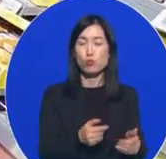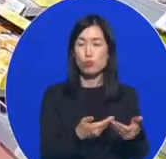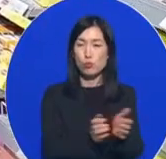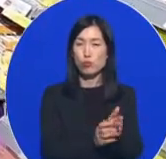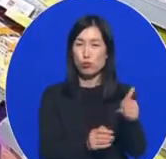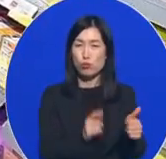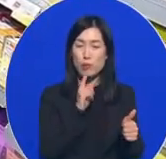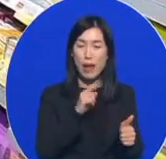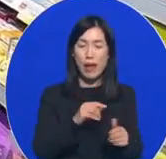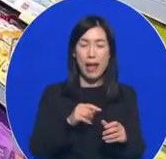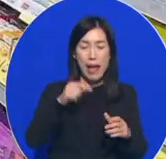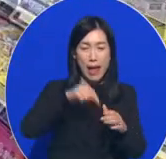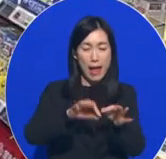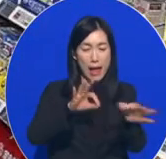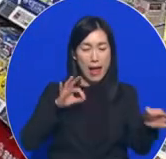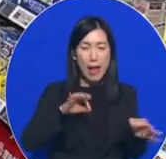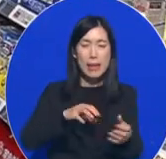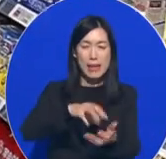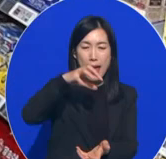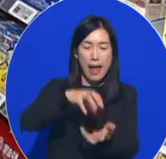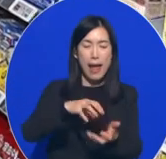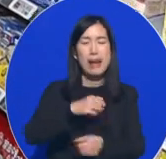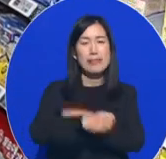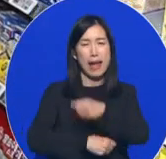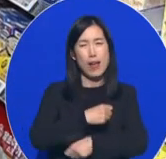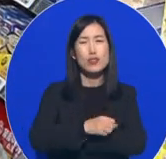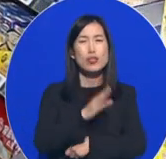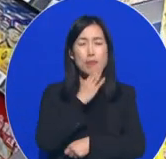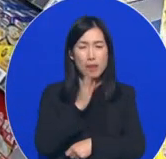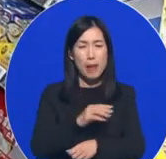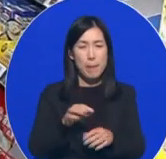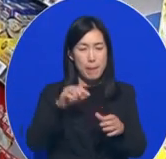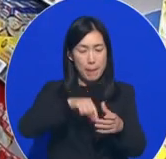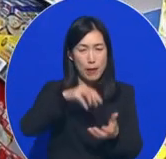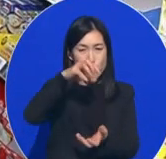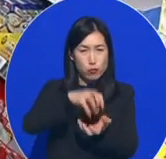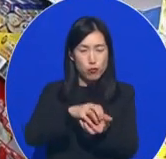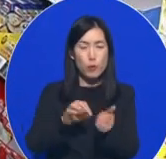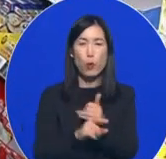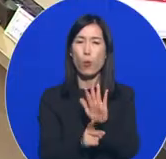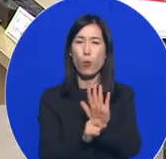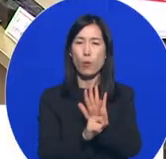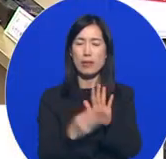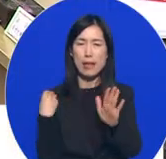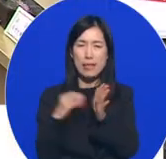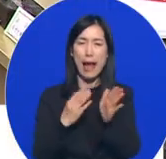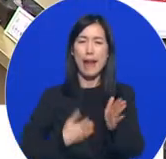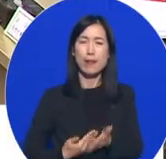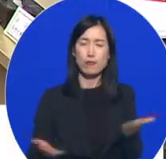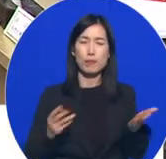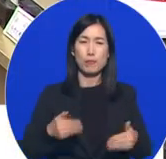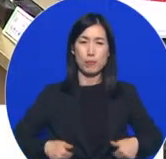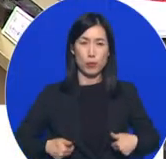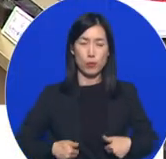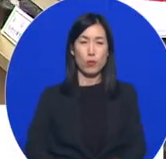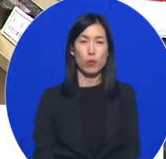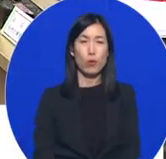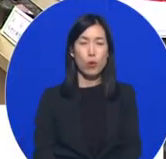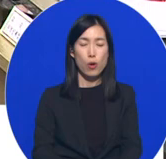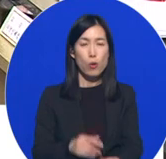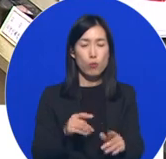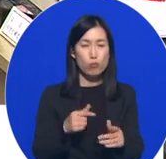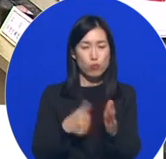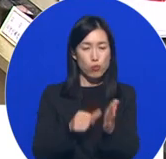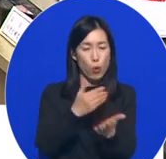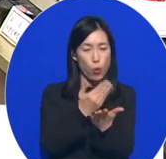변경은 판매자의 자율이지만 소비자에게 알리는 조치가 필요하다고 언급한 바 있습니다 회의에서는 품목별 물가